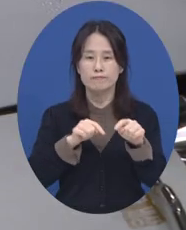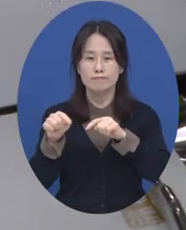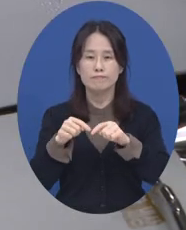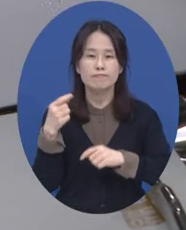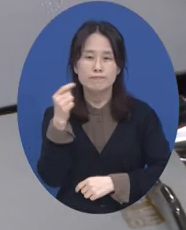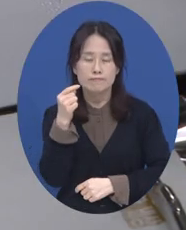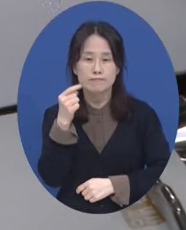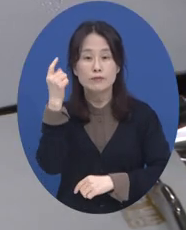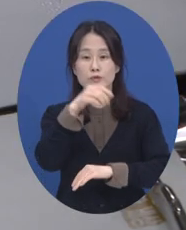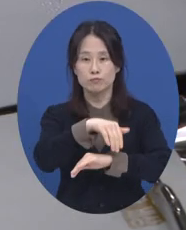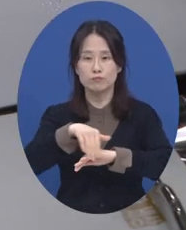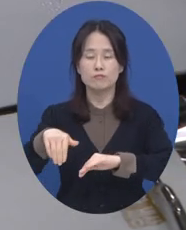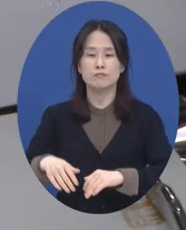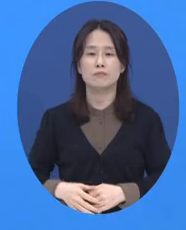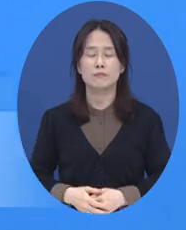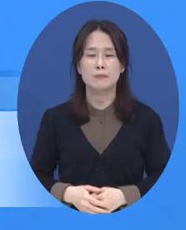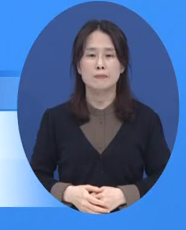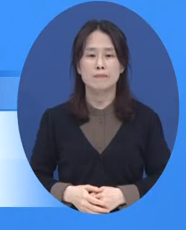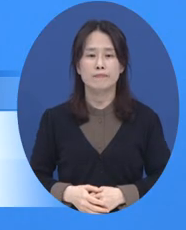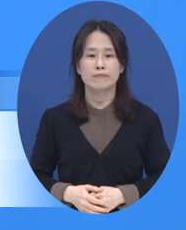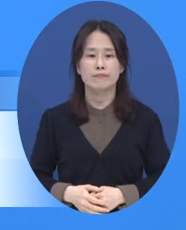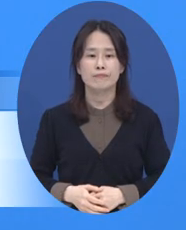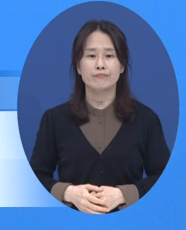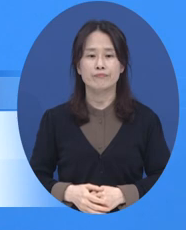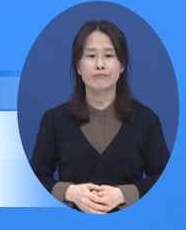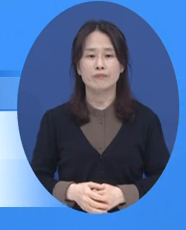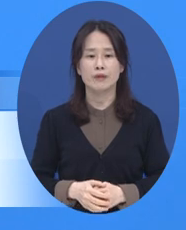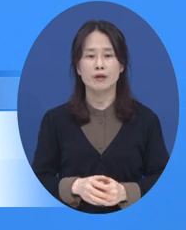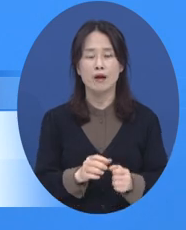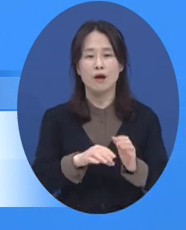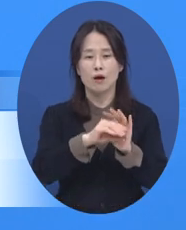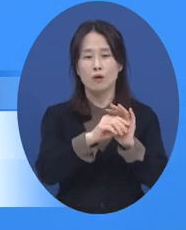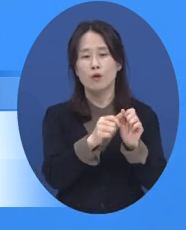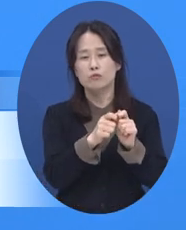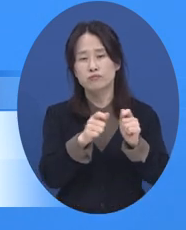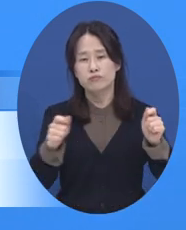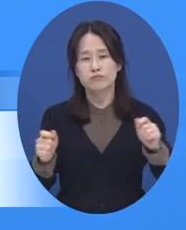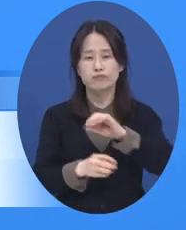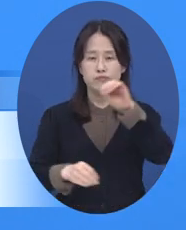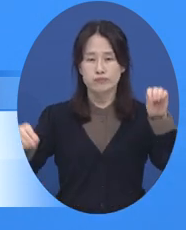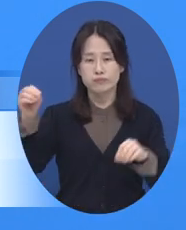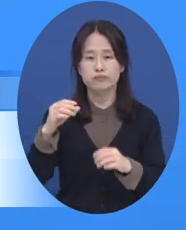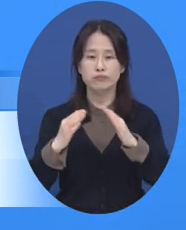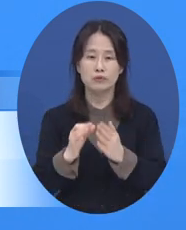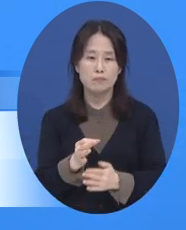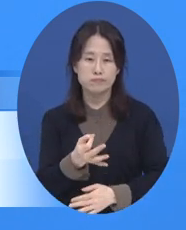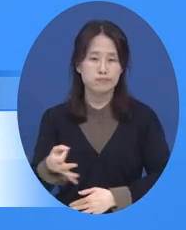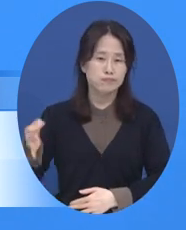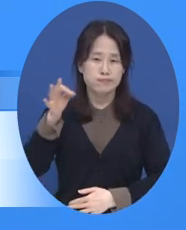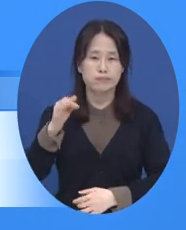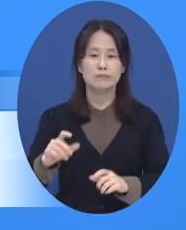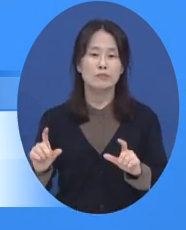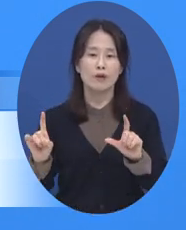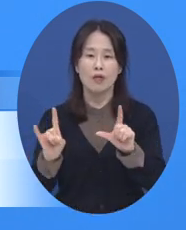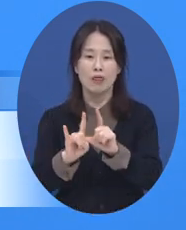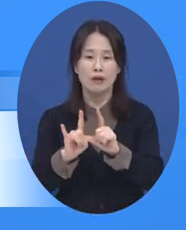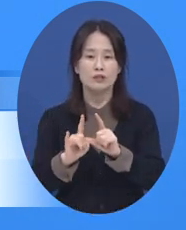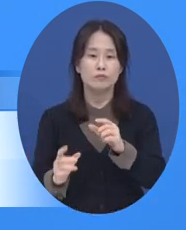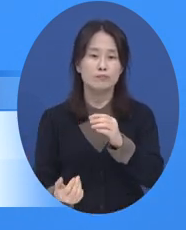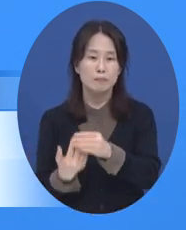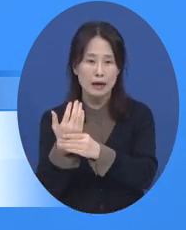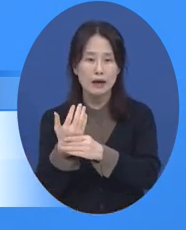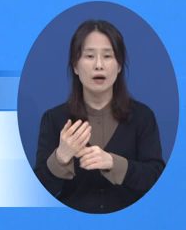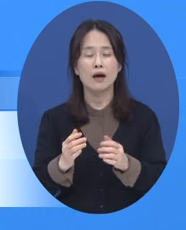세심하게 추진할 방침입니다. 유례없는 감염병의 장기화와 집값 폭등, LH 사태